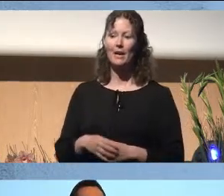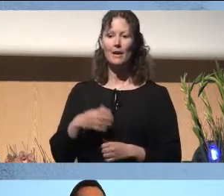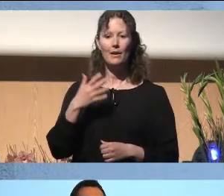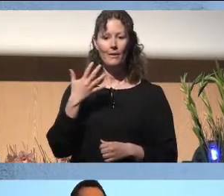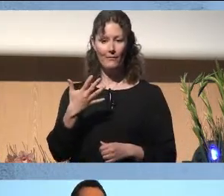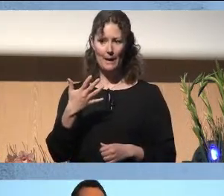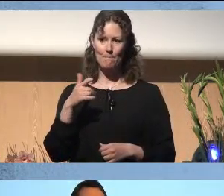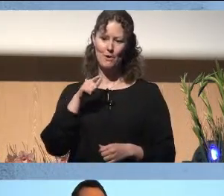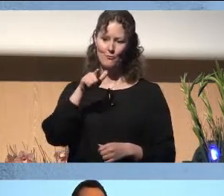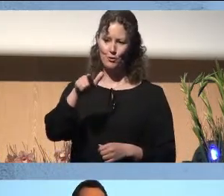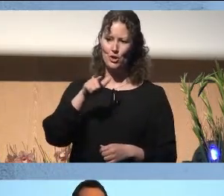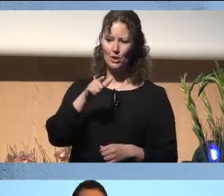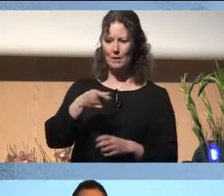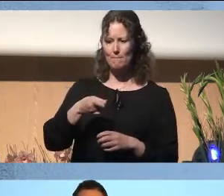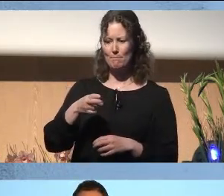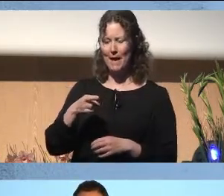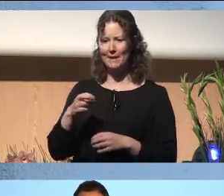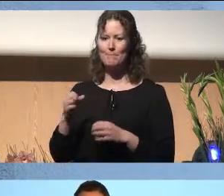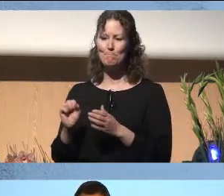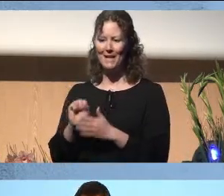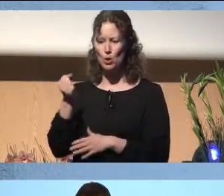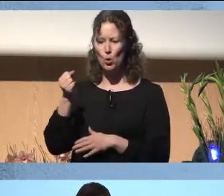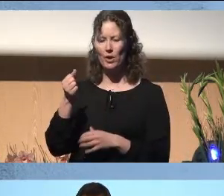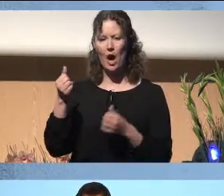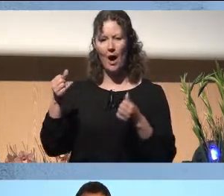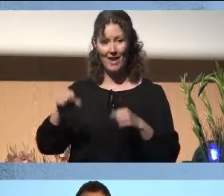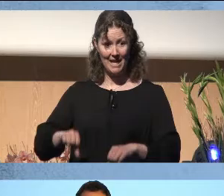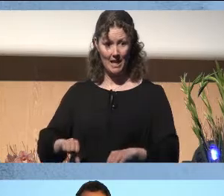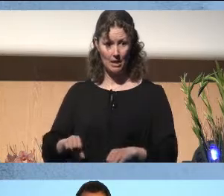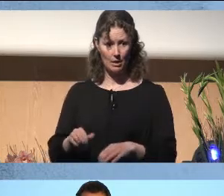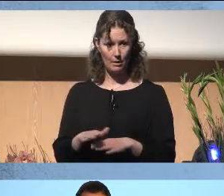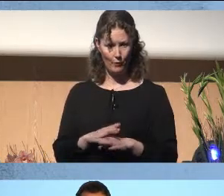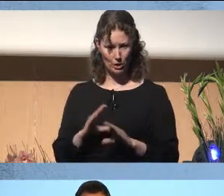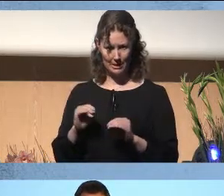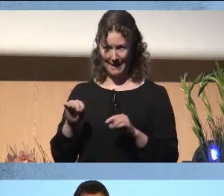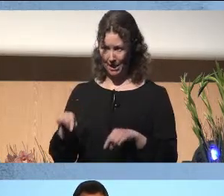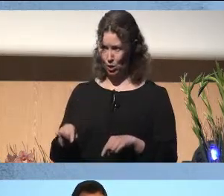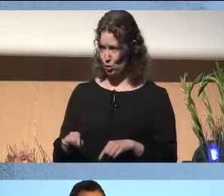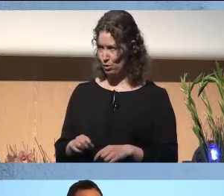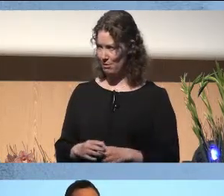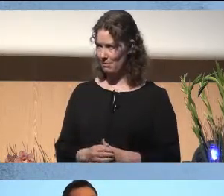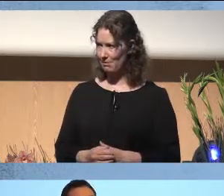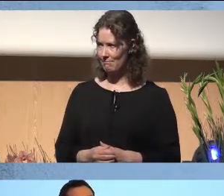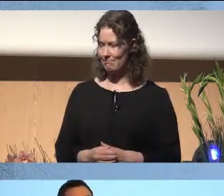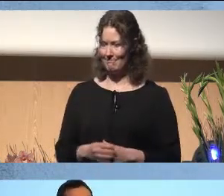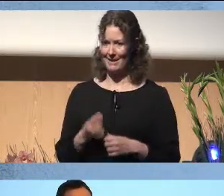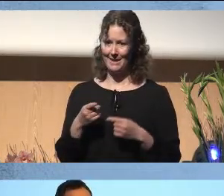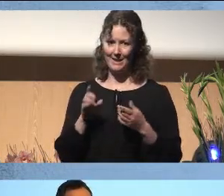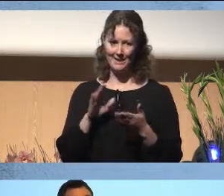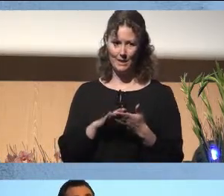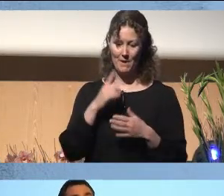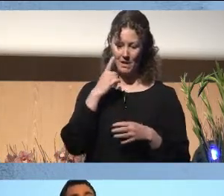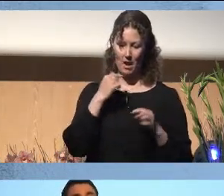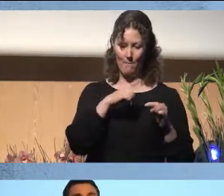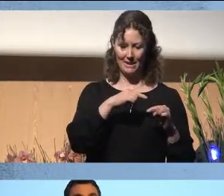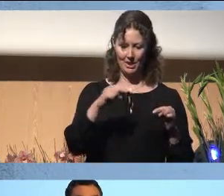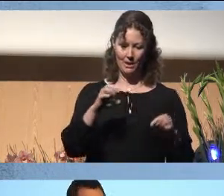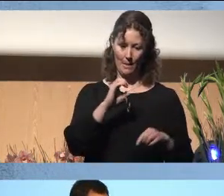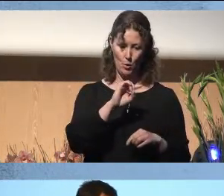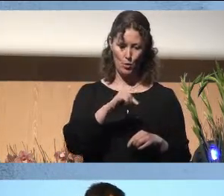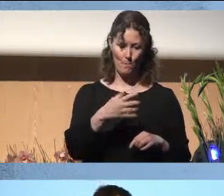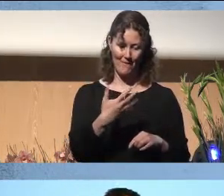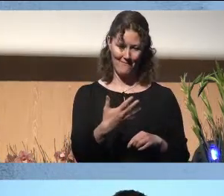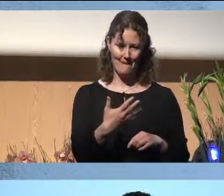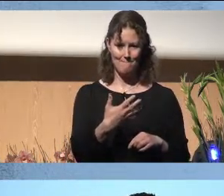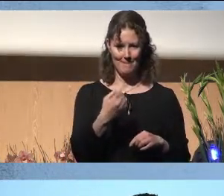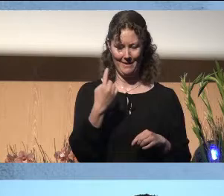5 flygningar per miljon havererar. Känns det bättre nu? Det är till och med gammal statistik. Det är bara 0,5